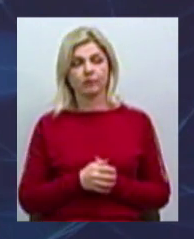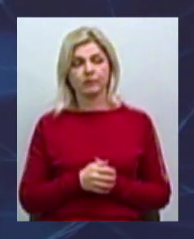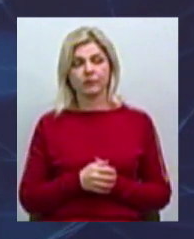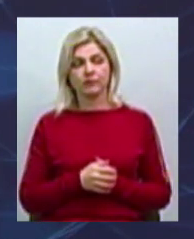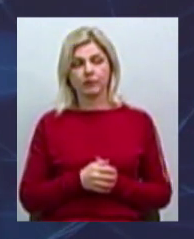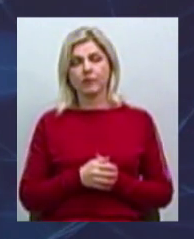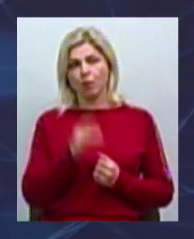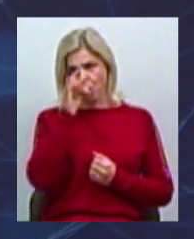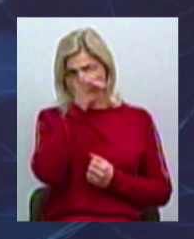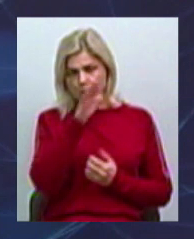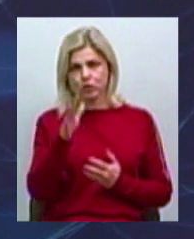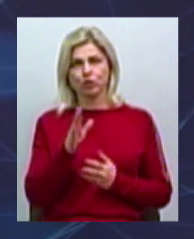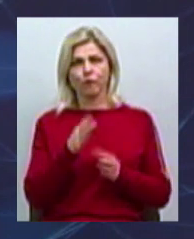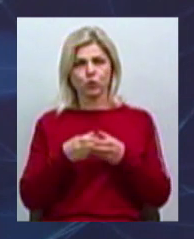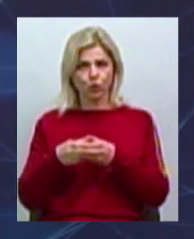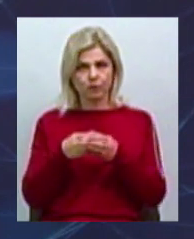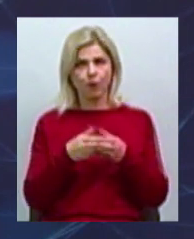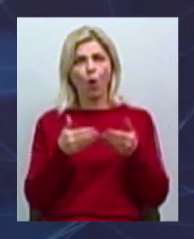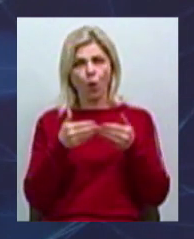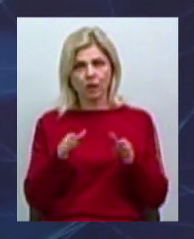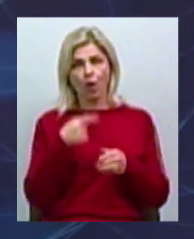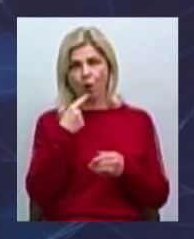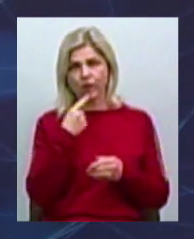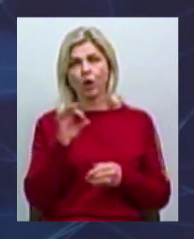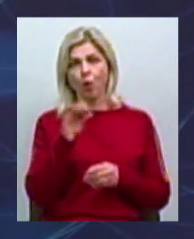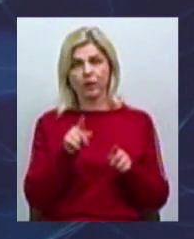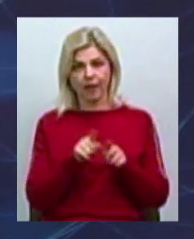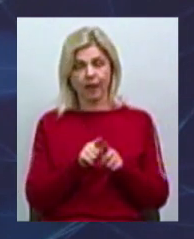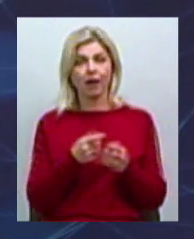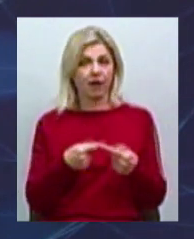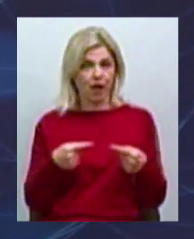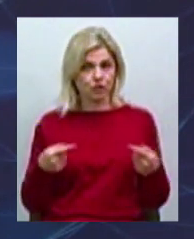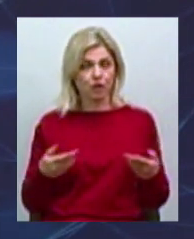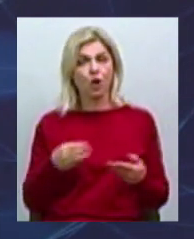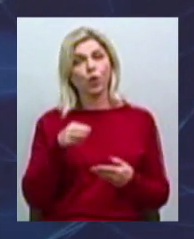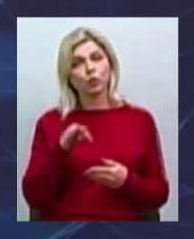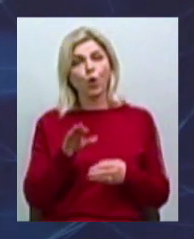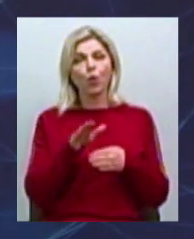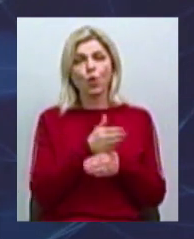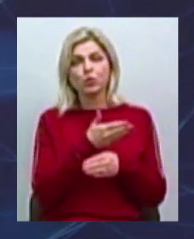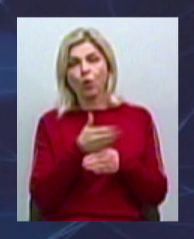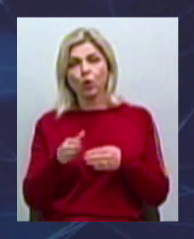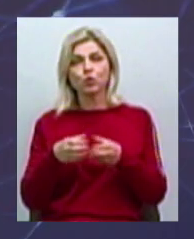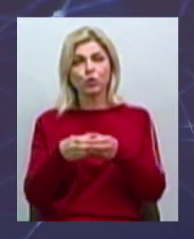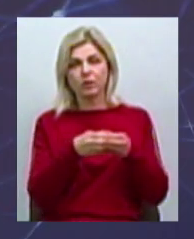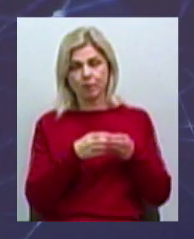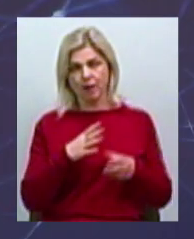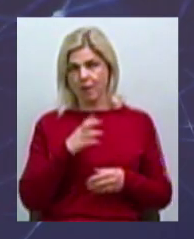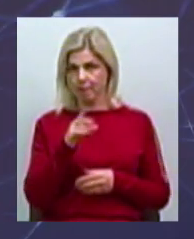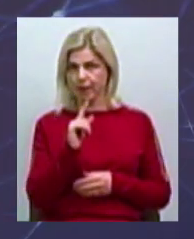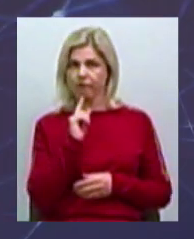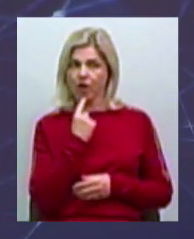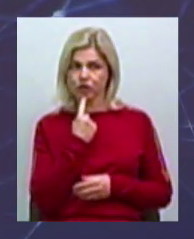в суспільстві відкрито говорили про такі речі, то розколоти суспільство було б значно